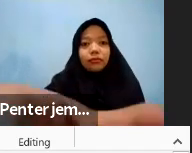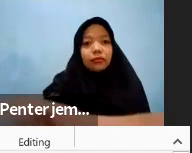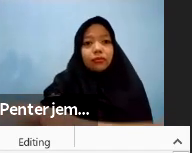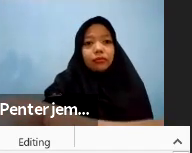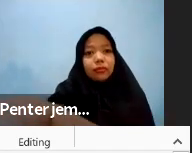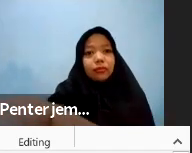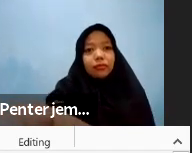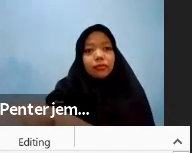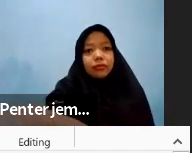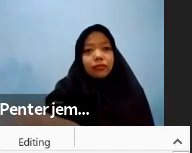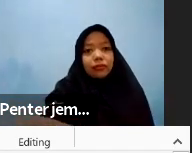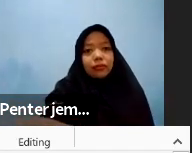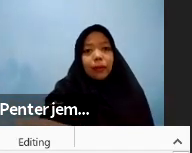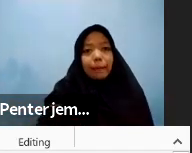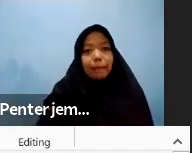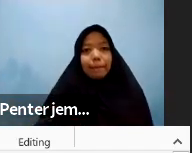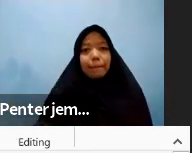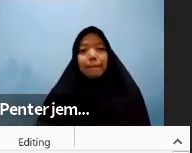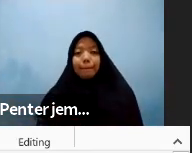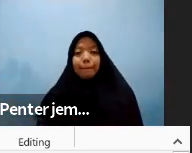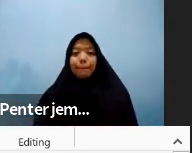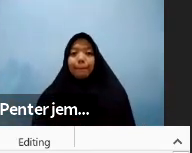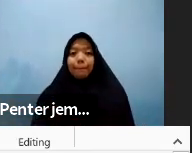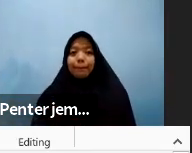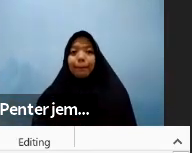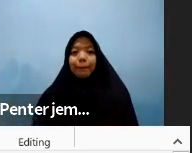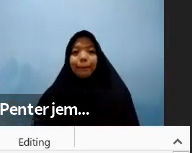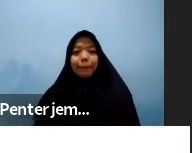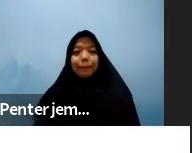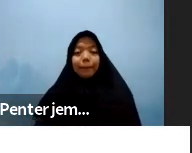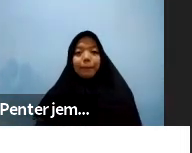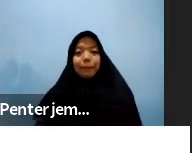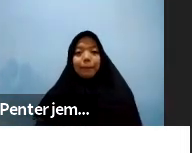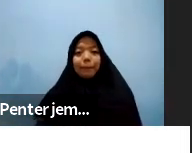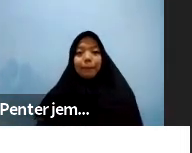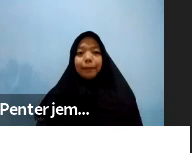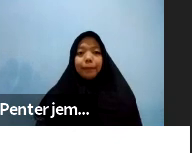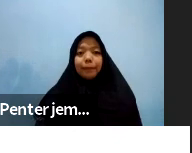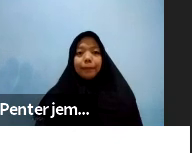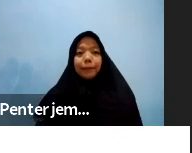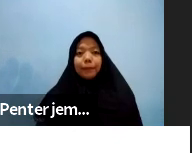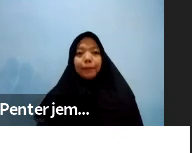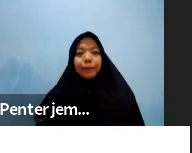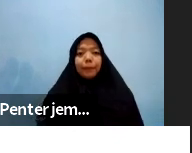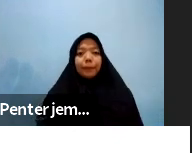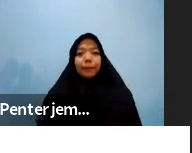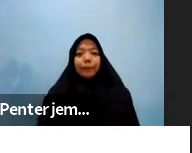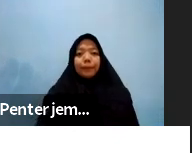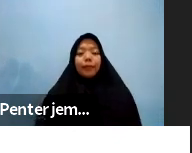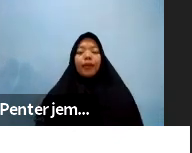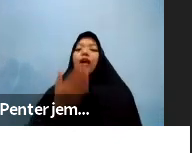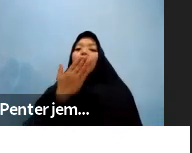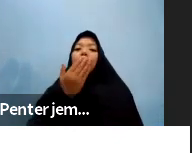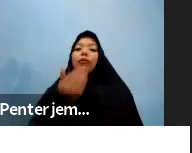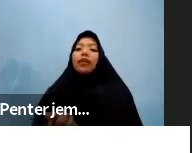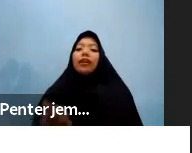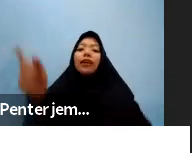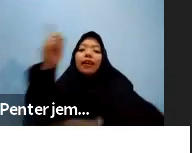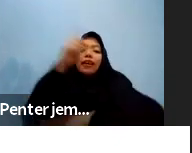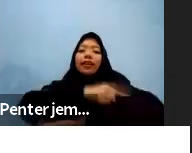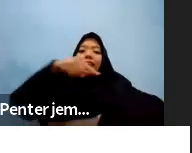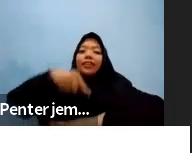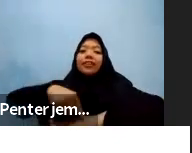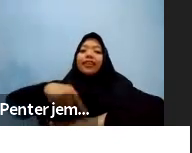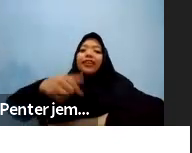Oh ya Kelihatan dengarkan imutan kasih nah Alhamdulillah hari ini saya akan